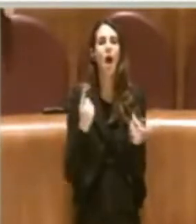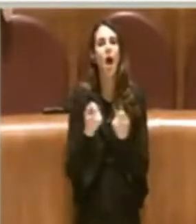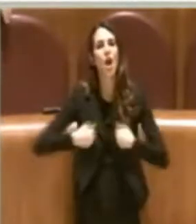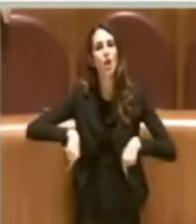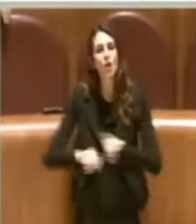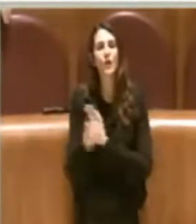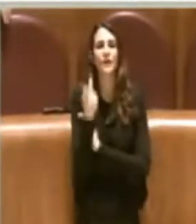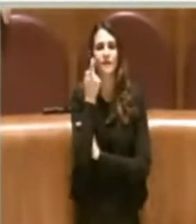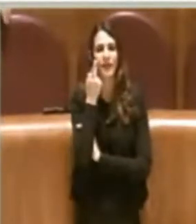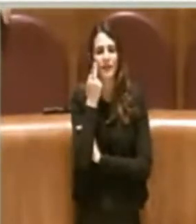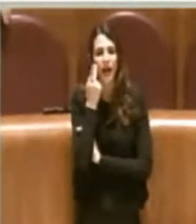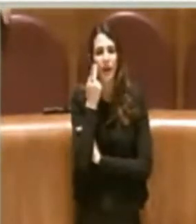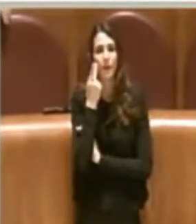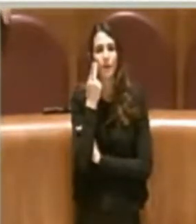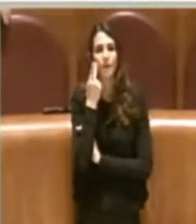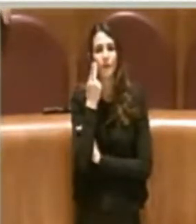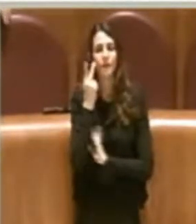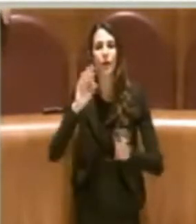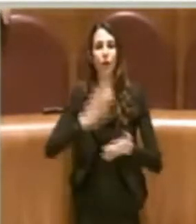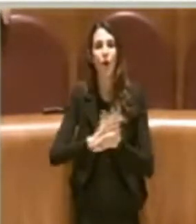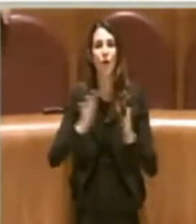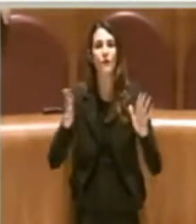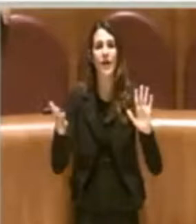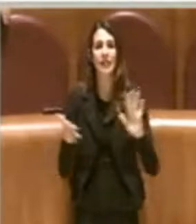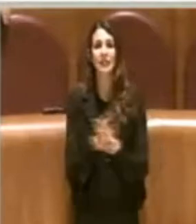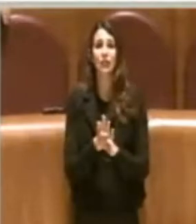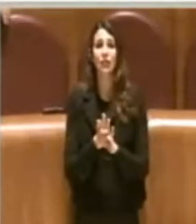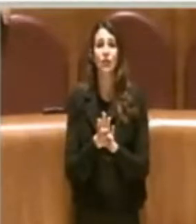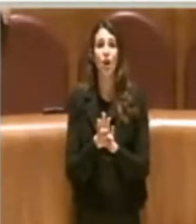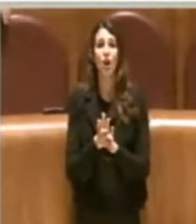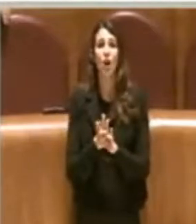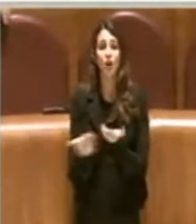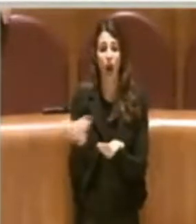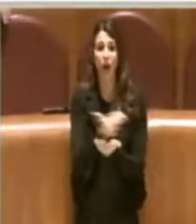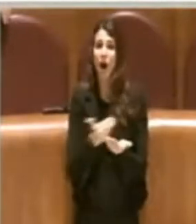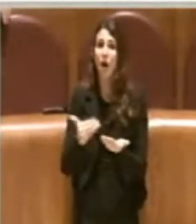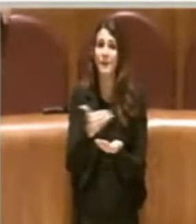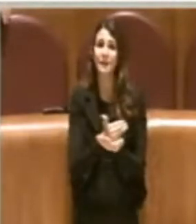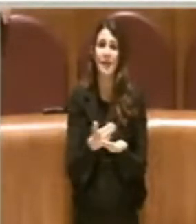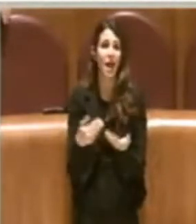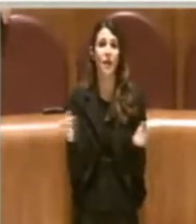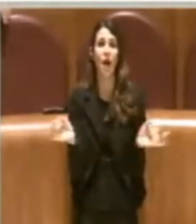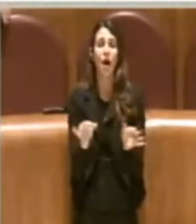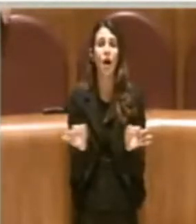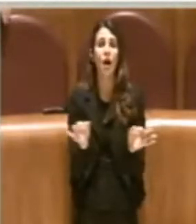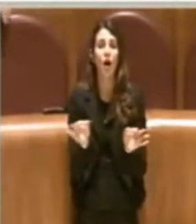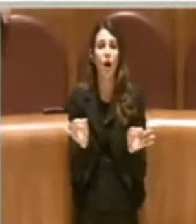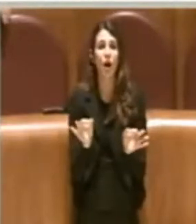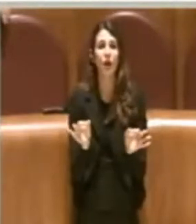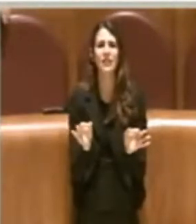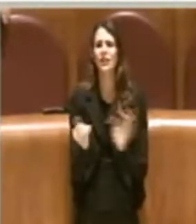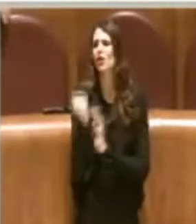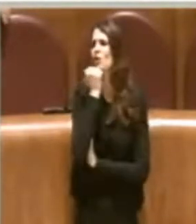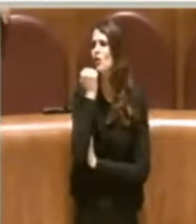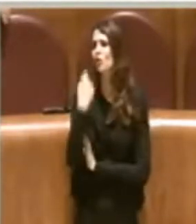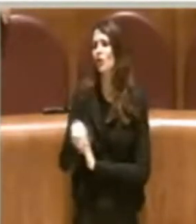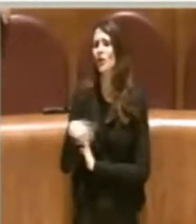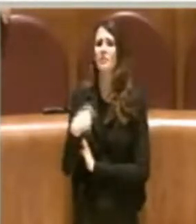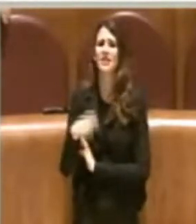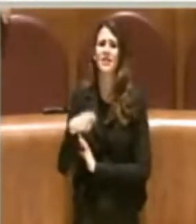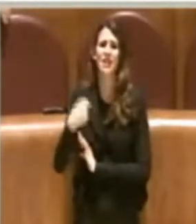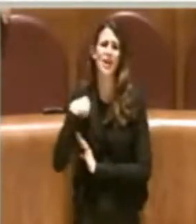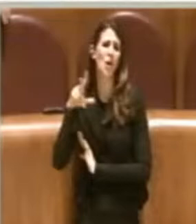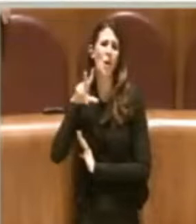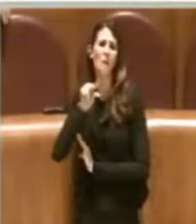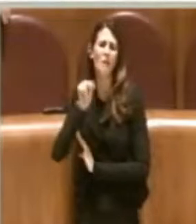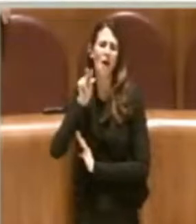a delle convenzioni incomplete, quindi non... mi scusi Presidente, non riesco